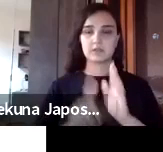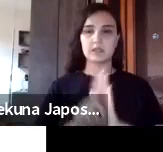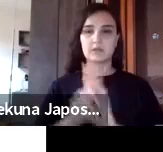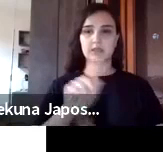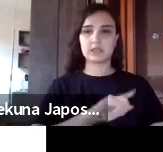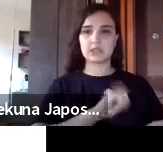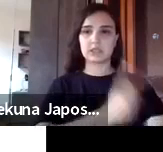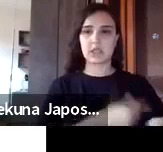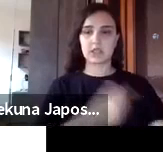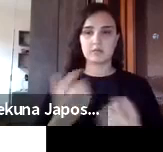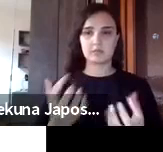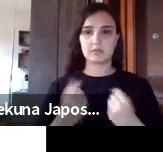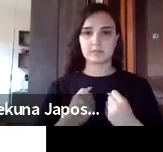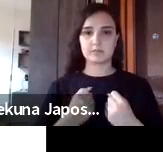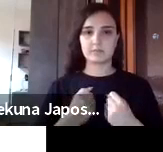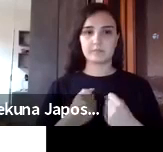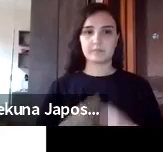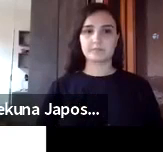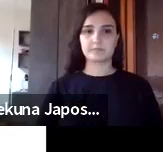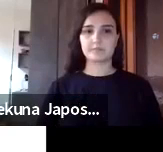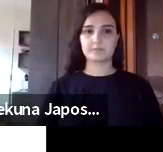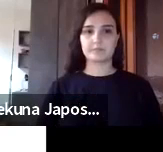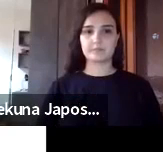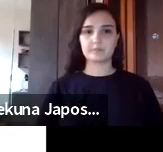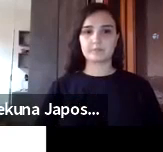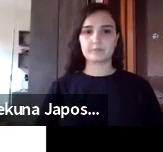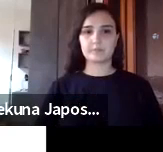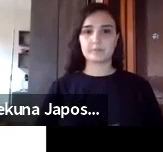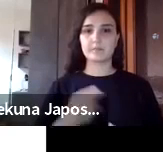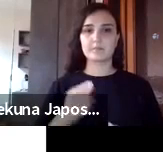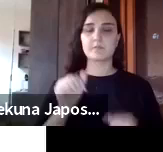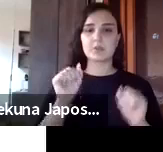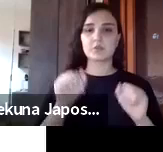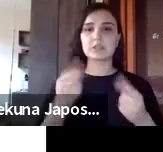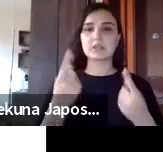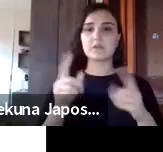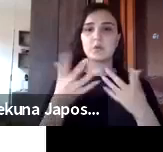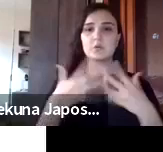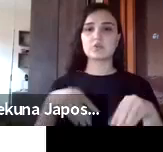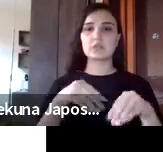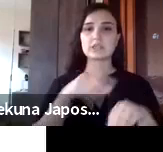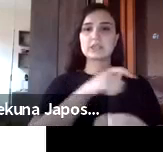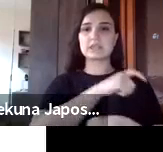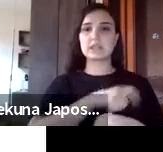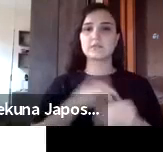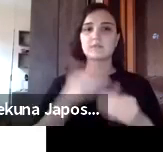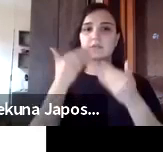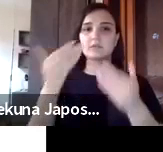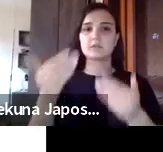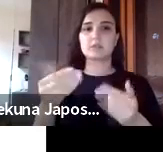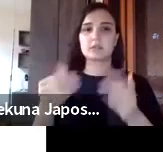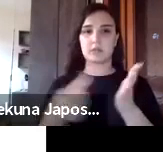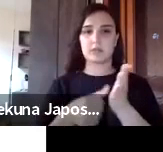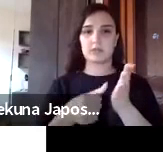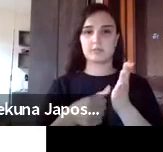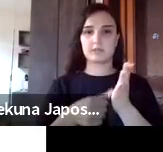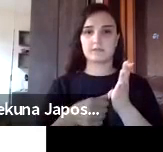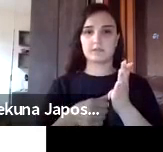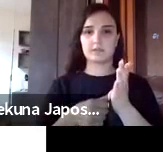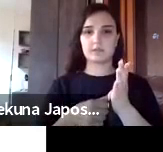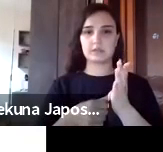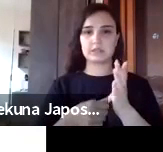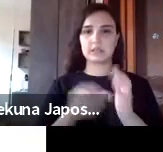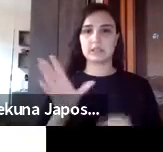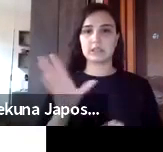ძალა. და რამდენად შეგიძლიათ მიმართოთ სხვა ოჯახის წევრს დახმარებისთვის? ესენი